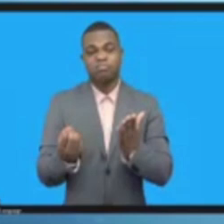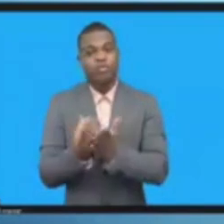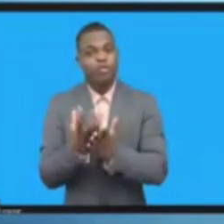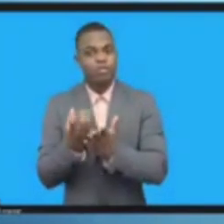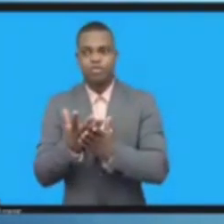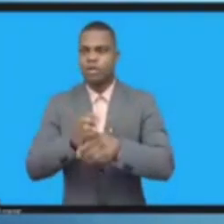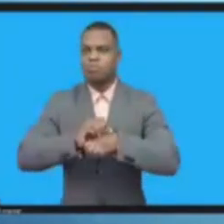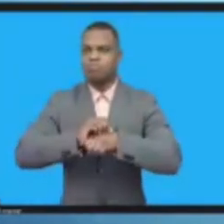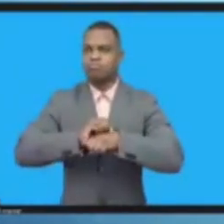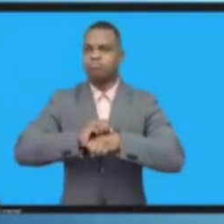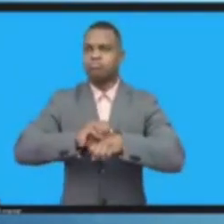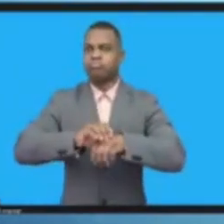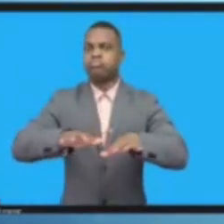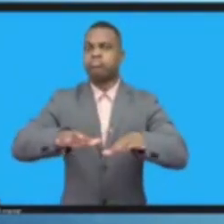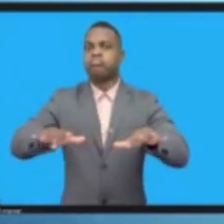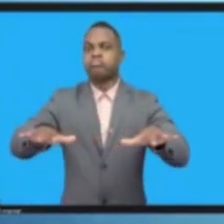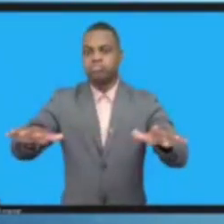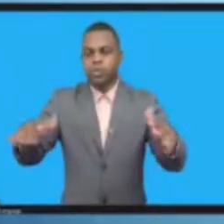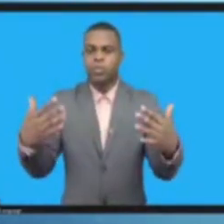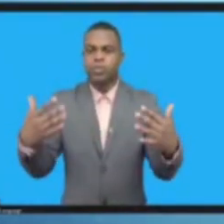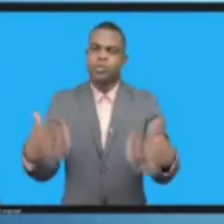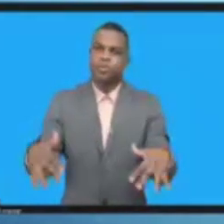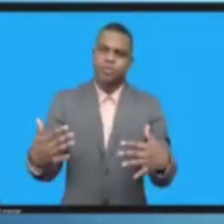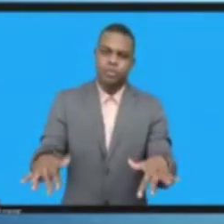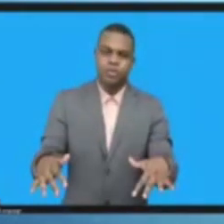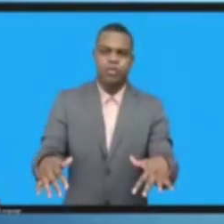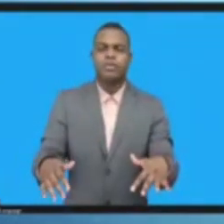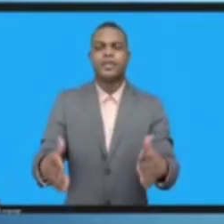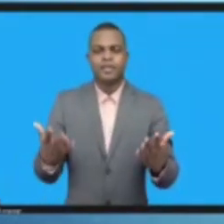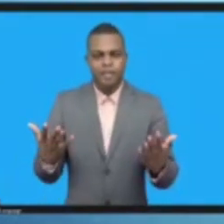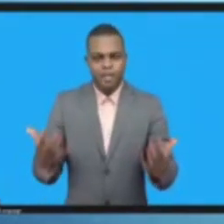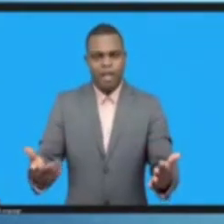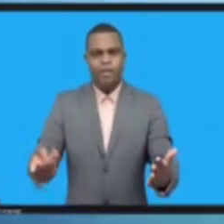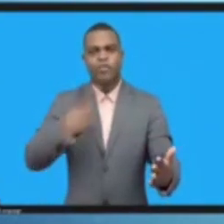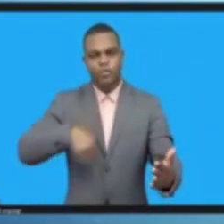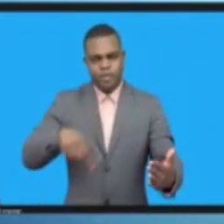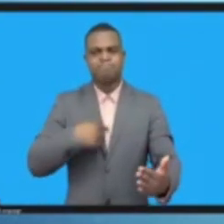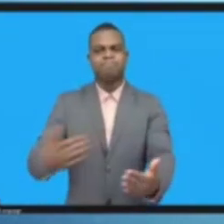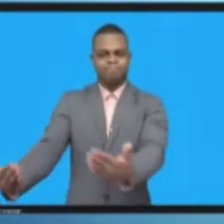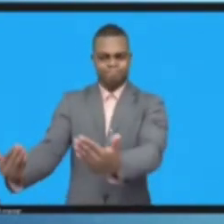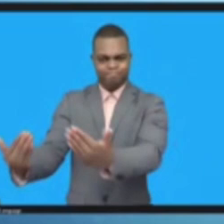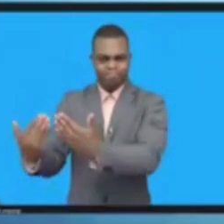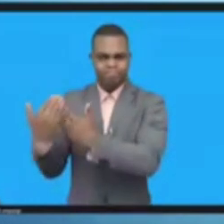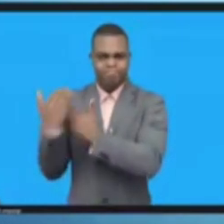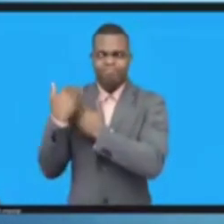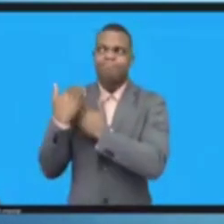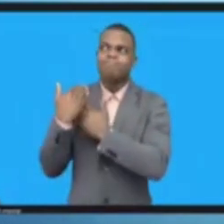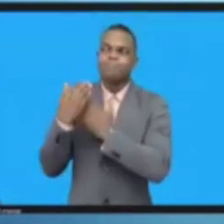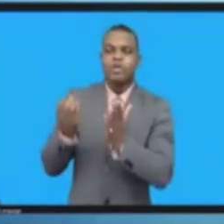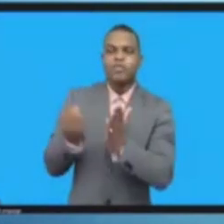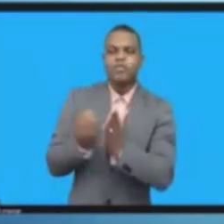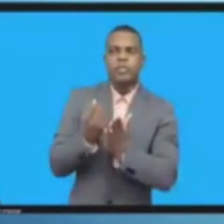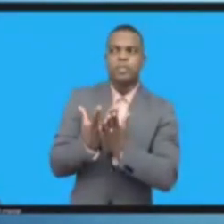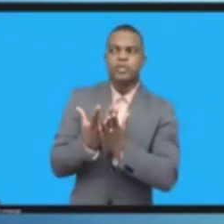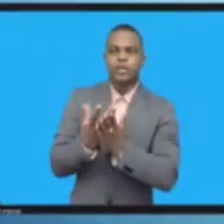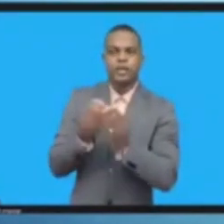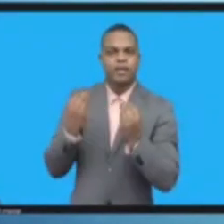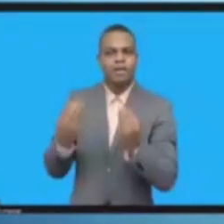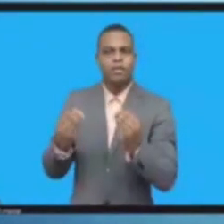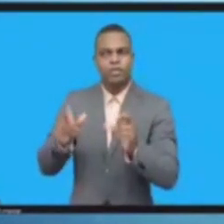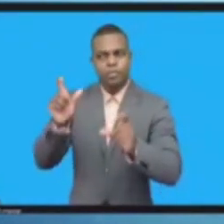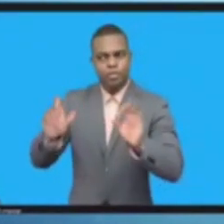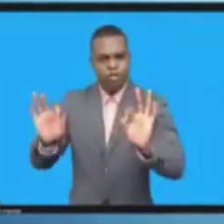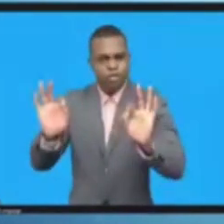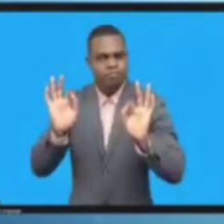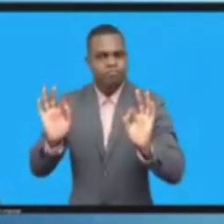cette société d'information. Cette année, le FGI intervient à un moment spécial